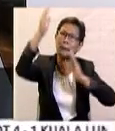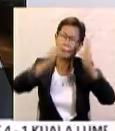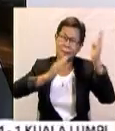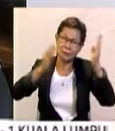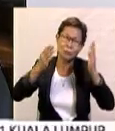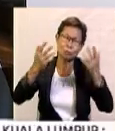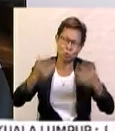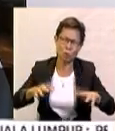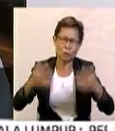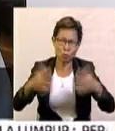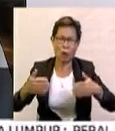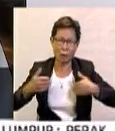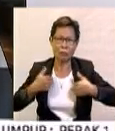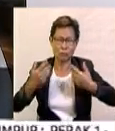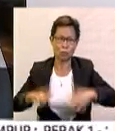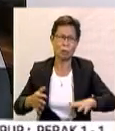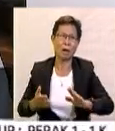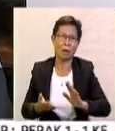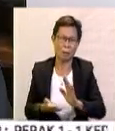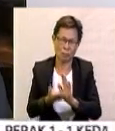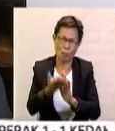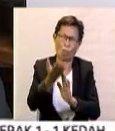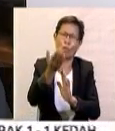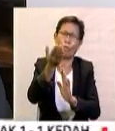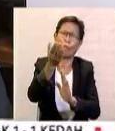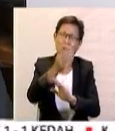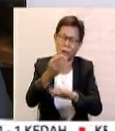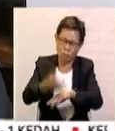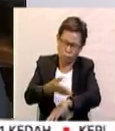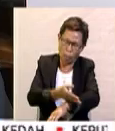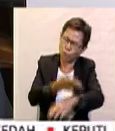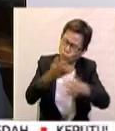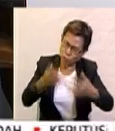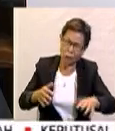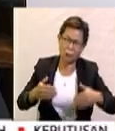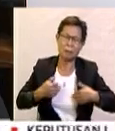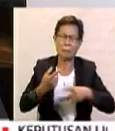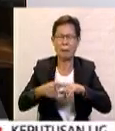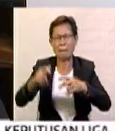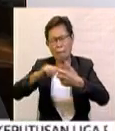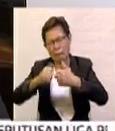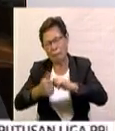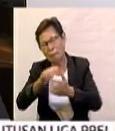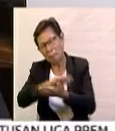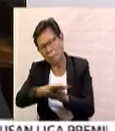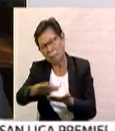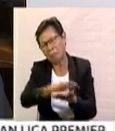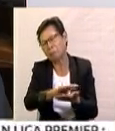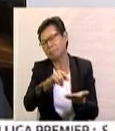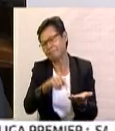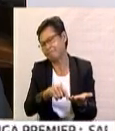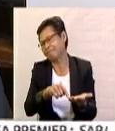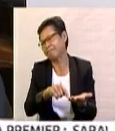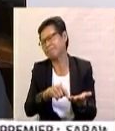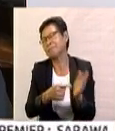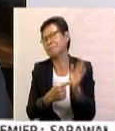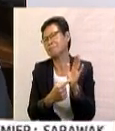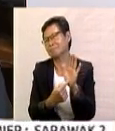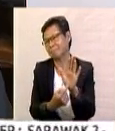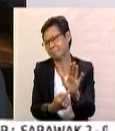walaupun sudah ada peningkatan dan sudah ada penambahbaikan, tetapi masalah kebersihan itu tetap